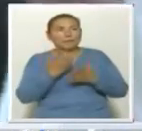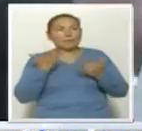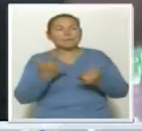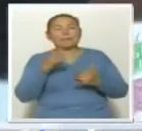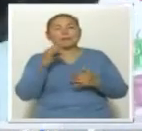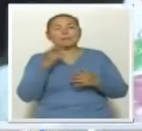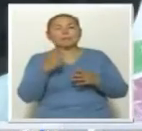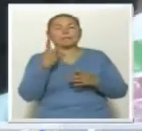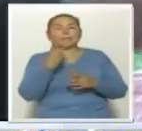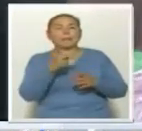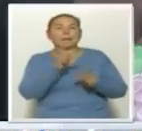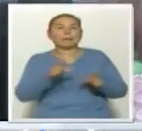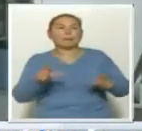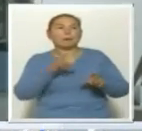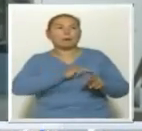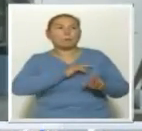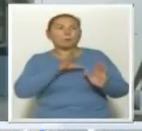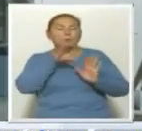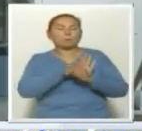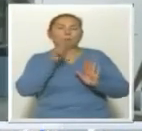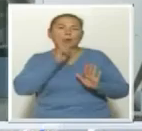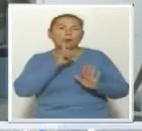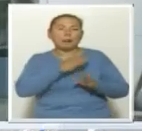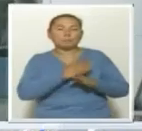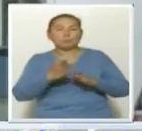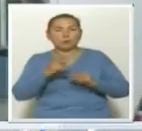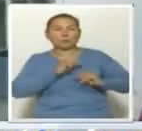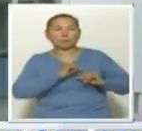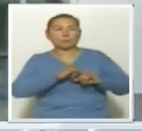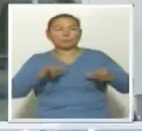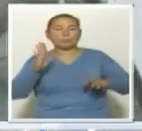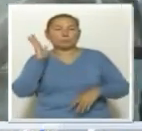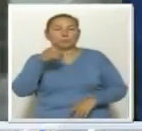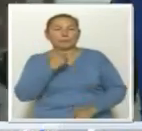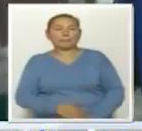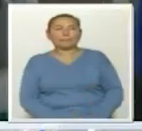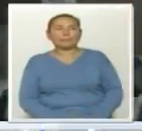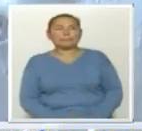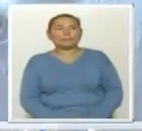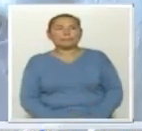комбинат 2 адамды тұрақты жұмыспен қамтып отыр. Өндіріс көлемі артқан кезде жұмысшылар саны да көбеймек.